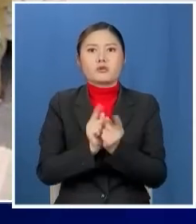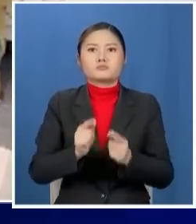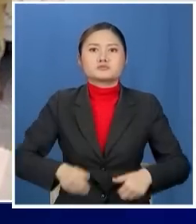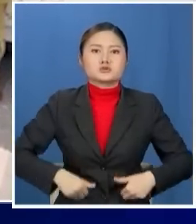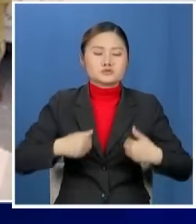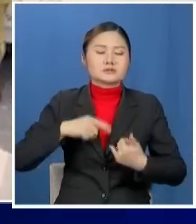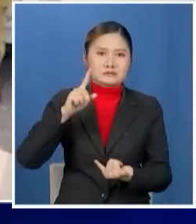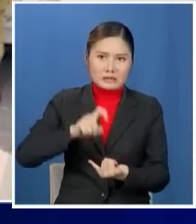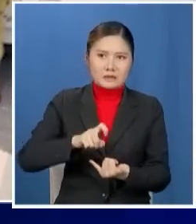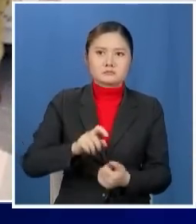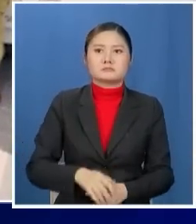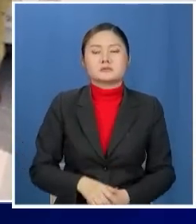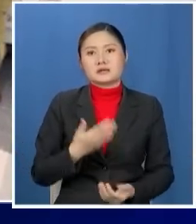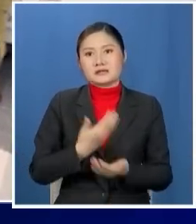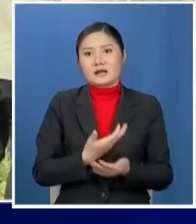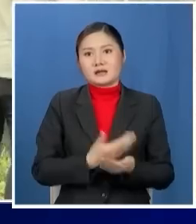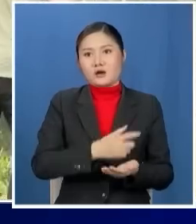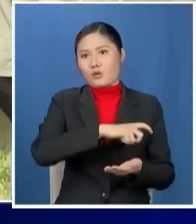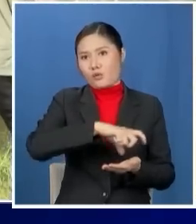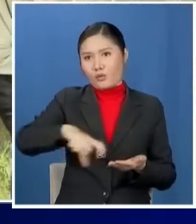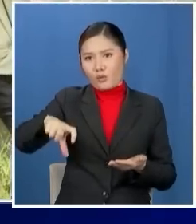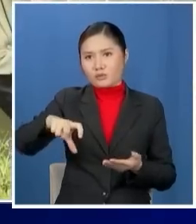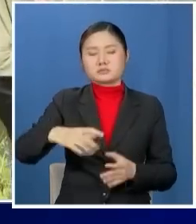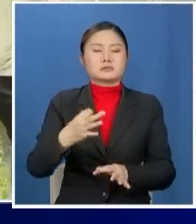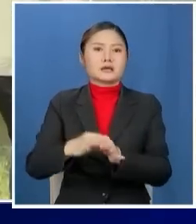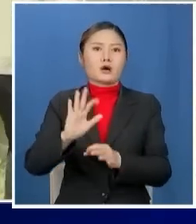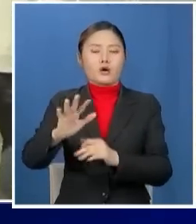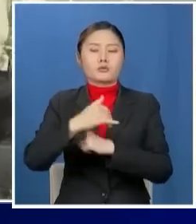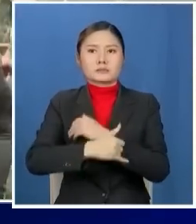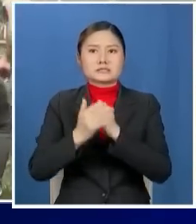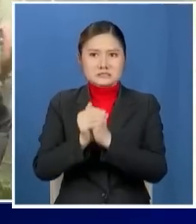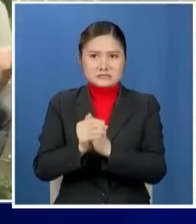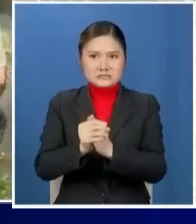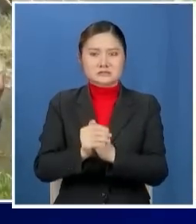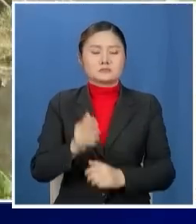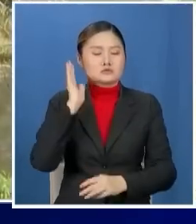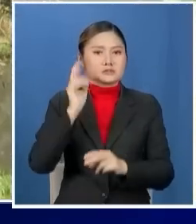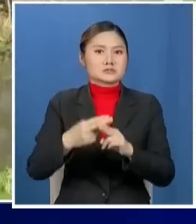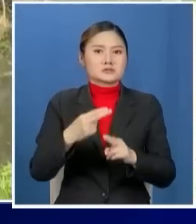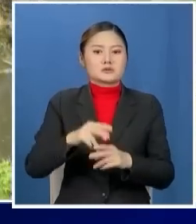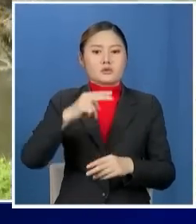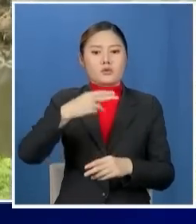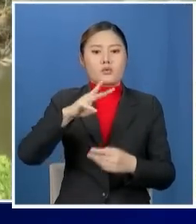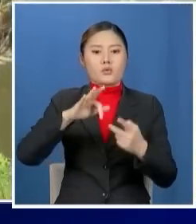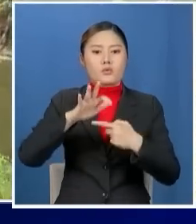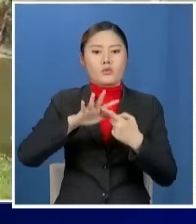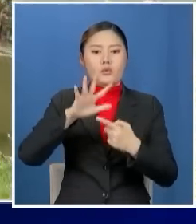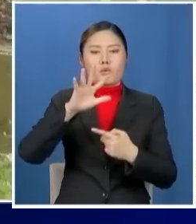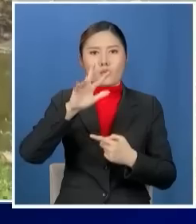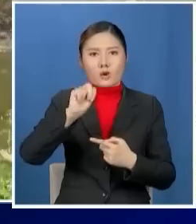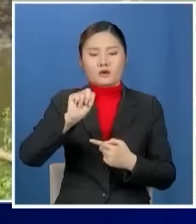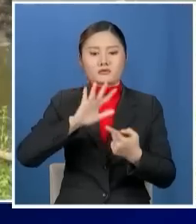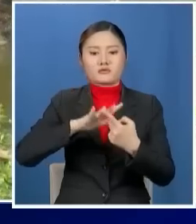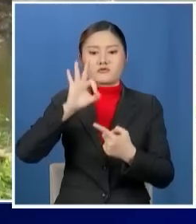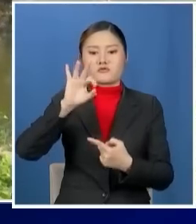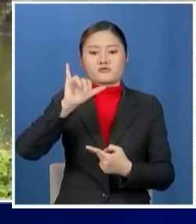พนี่และให้โอนเงินเข้าบัญชี Bank of China ของนายที่ชื่อว่าหวานเฟ่ยหูนะฮะ